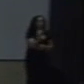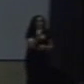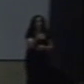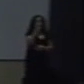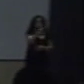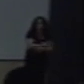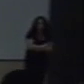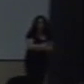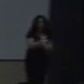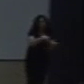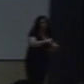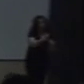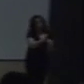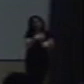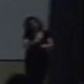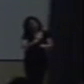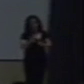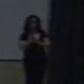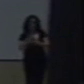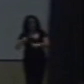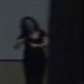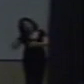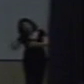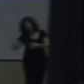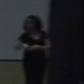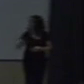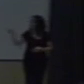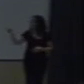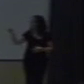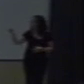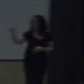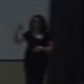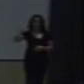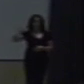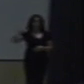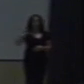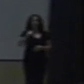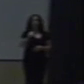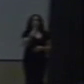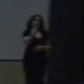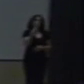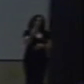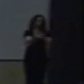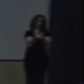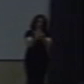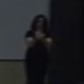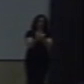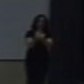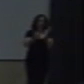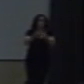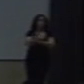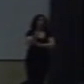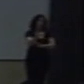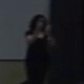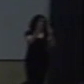Carme. Mira, a mi m'agrada molt que treguis aquest tema, perquè quan sortia tant als mitjans, i això també